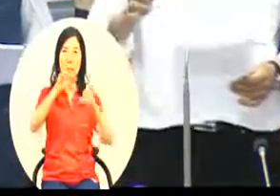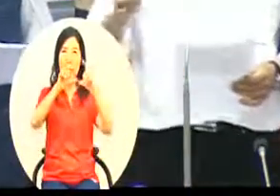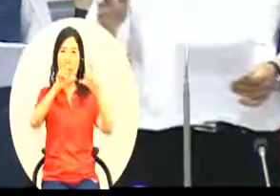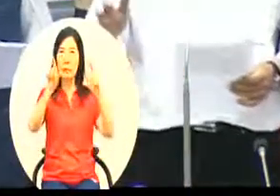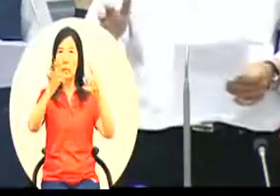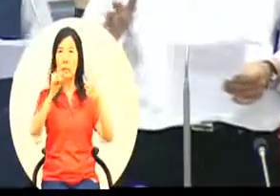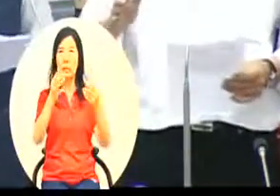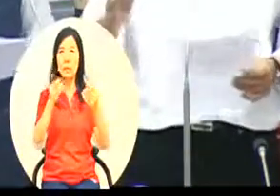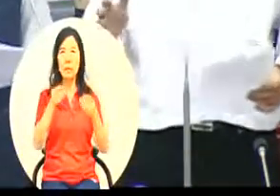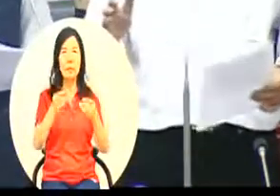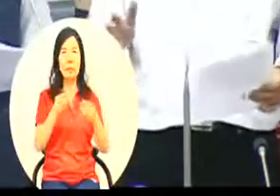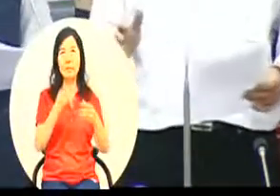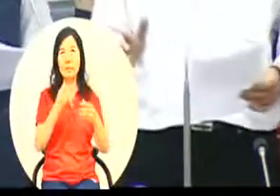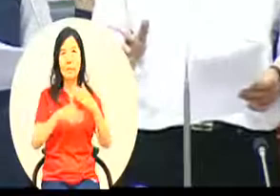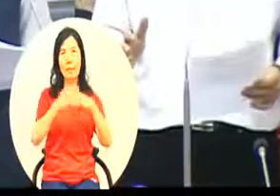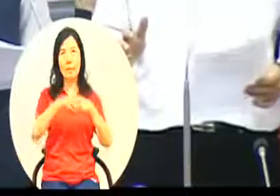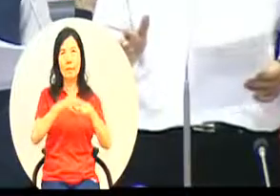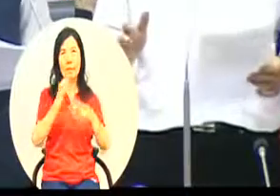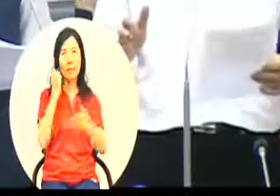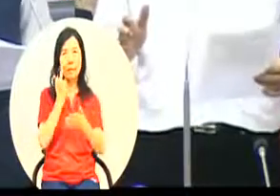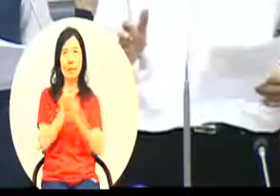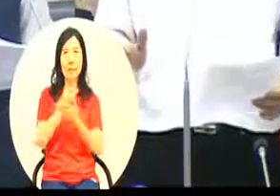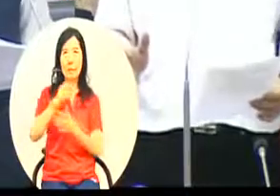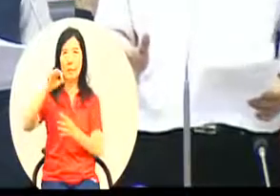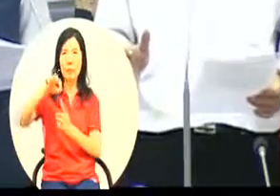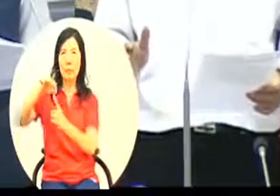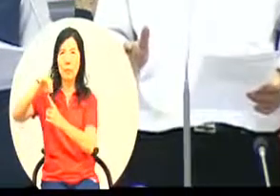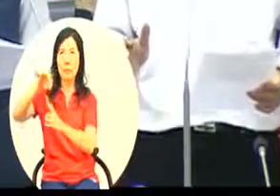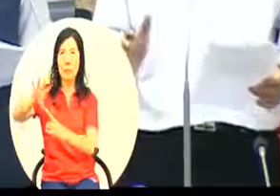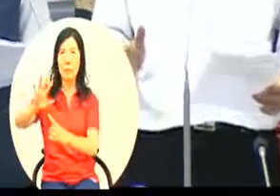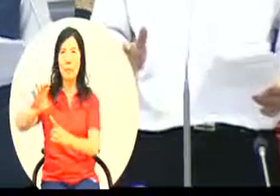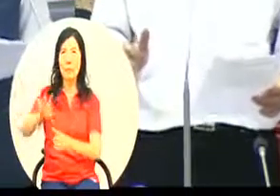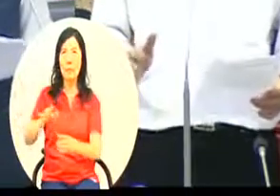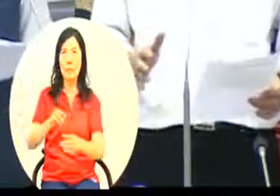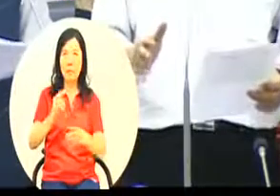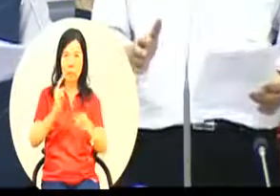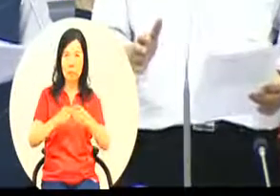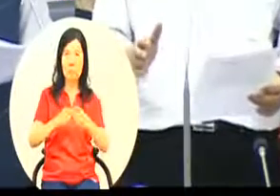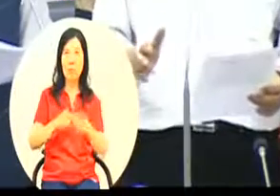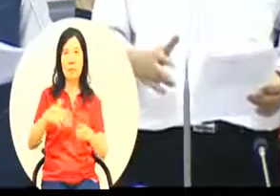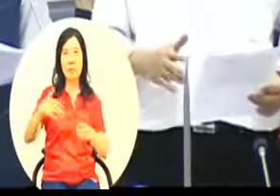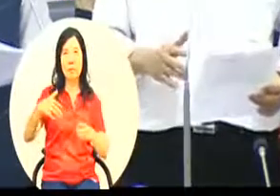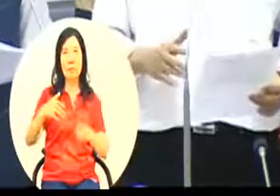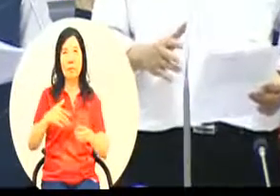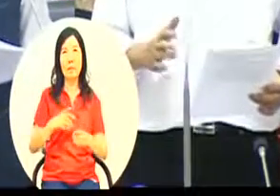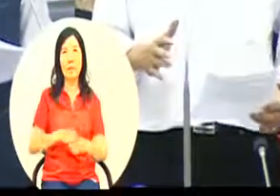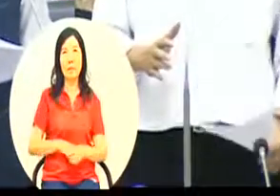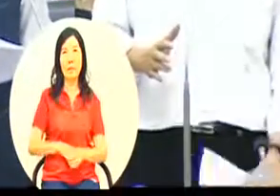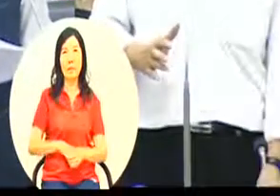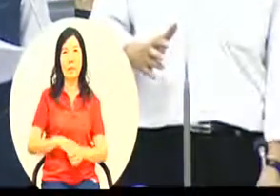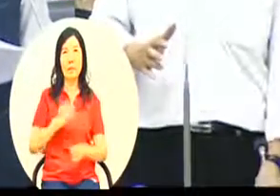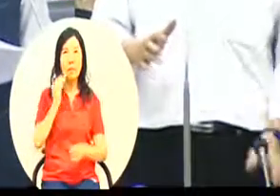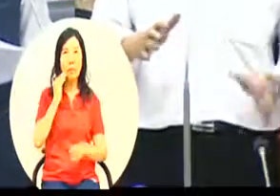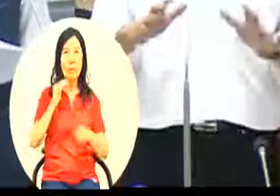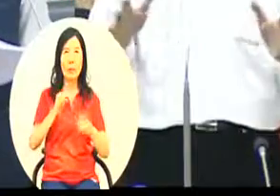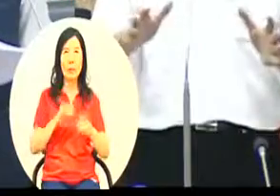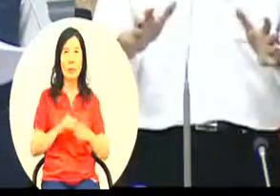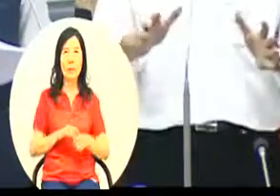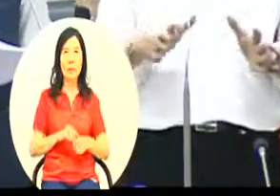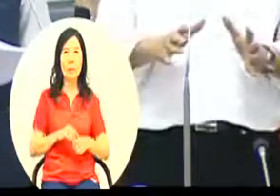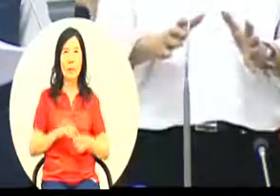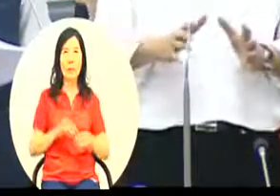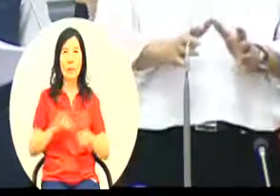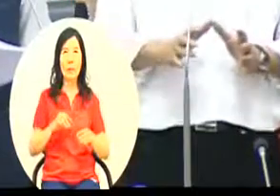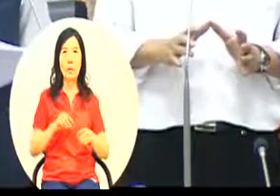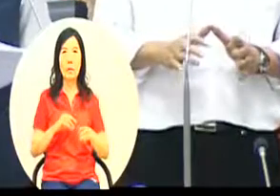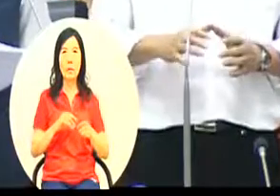还没有办法达到每一个候车亭都能够达到这样的一个目标。确实，如果说我们把全市的